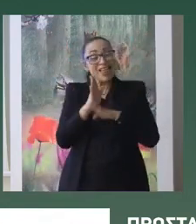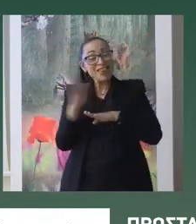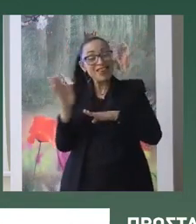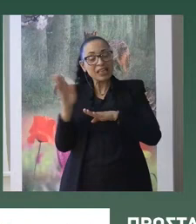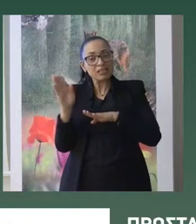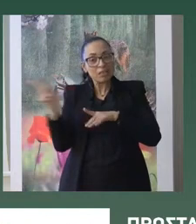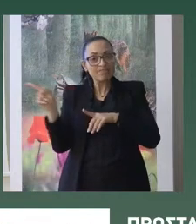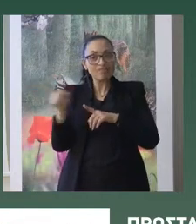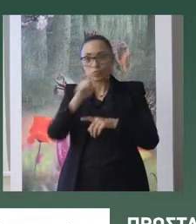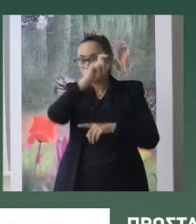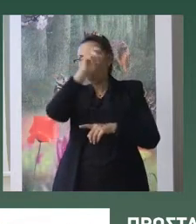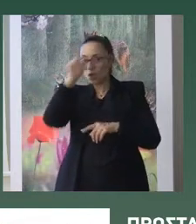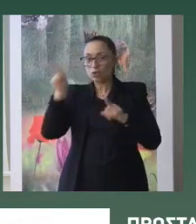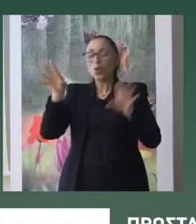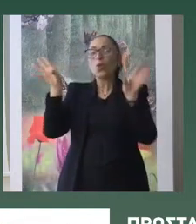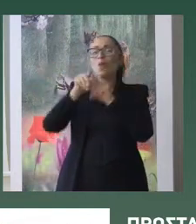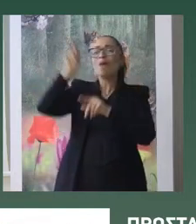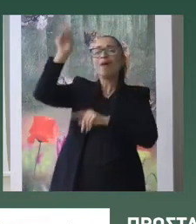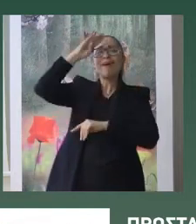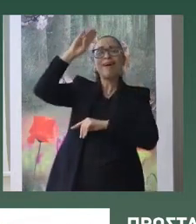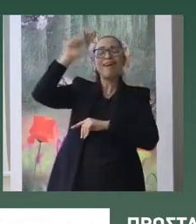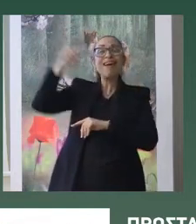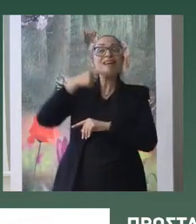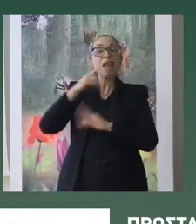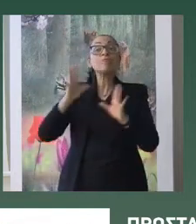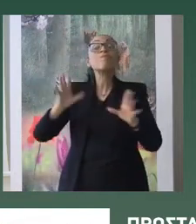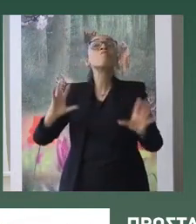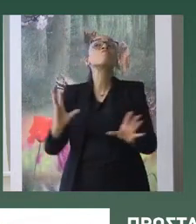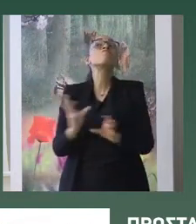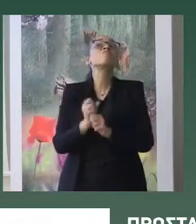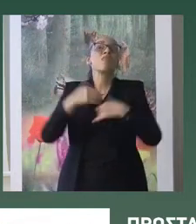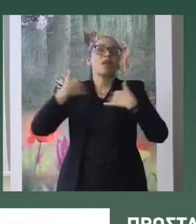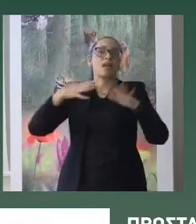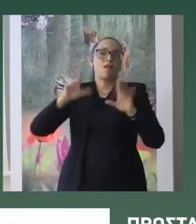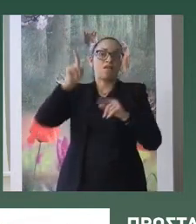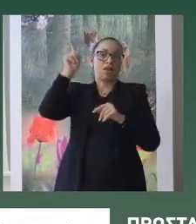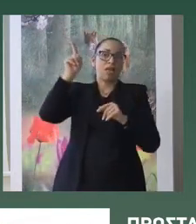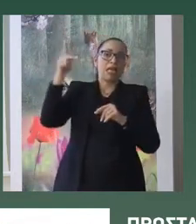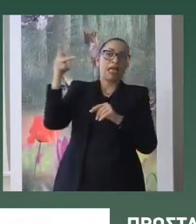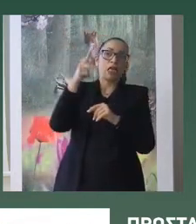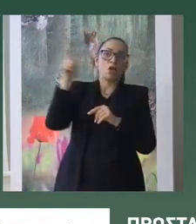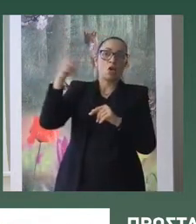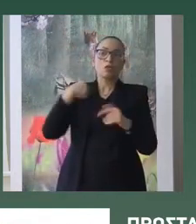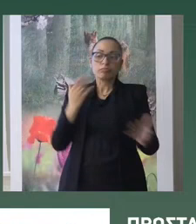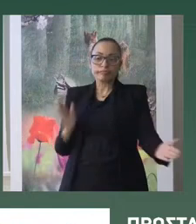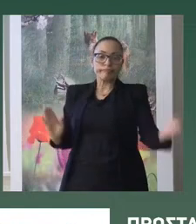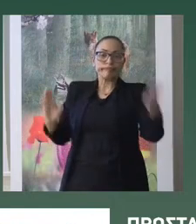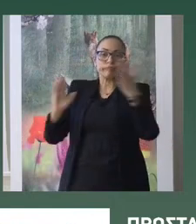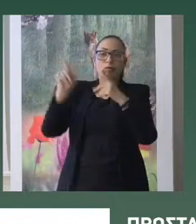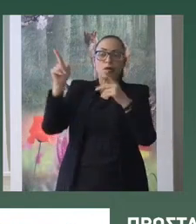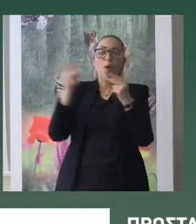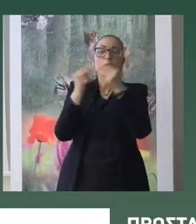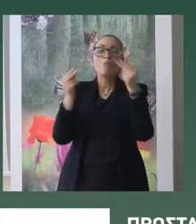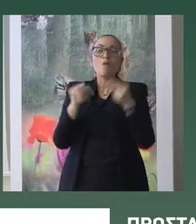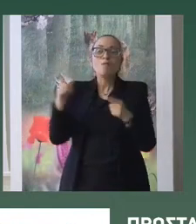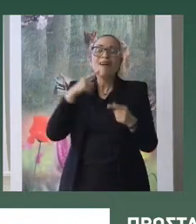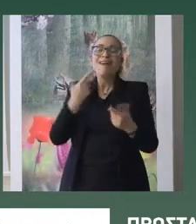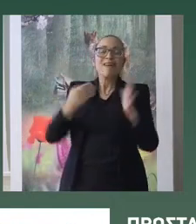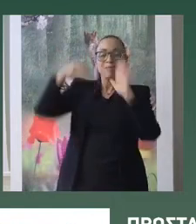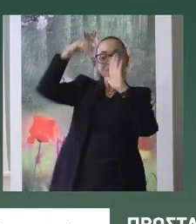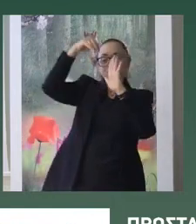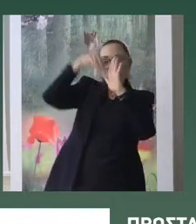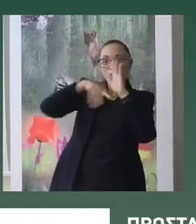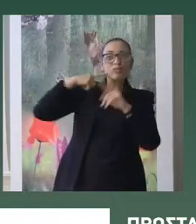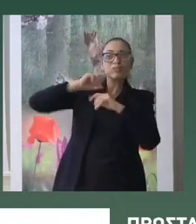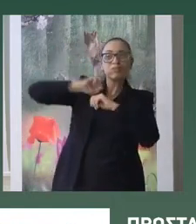το πιο επιθετικό σενάριο των Ηνωμένων Εθνών, αυτό που λέει ότι δεν θα τα καταφέρει η διεθνής κοινότητα να αντιμετωπίσει το πρόβλημα, άρα να μειώσει τις εκπομπές.